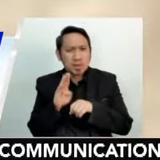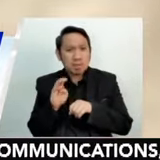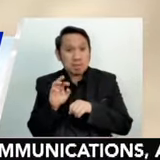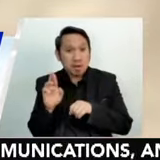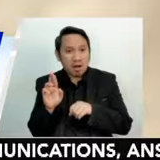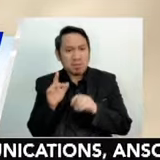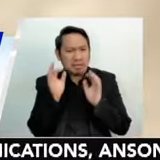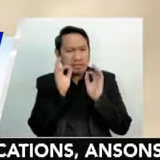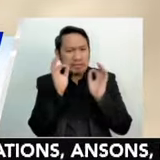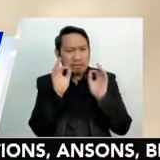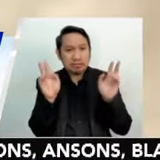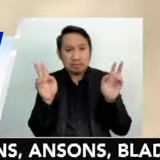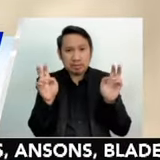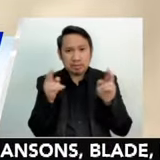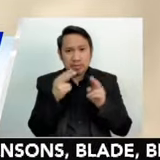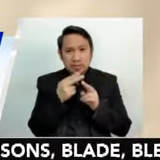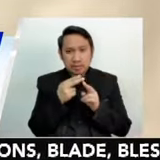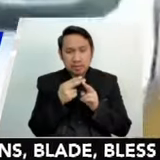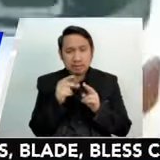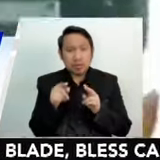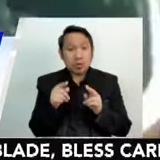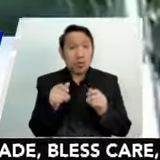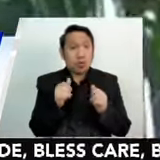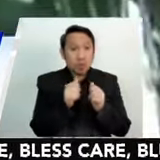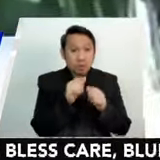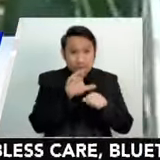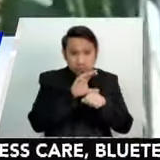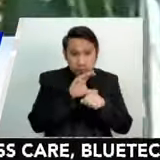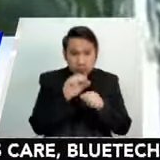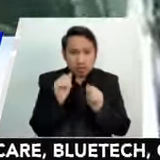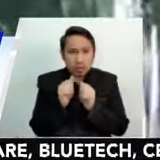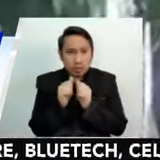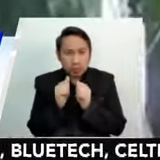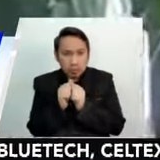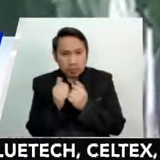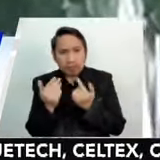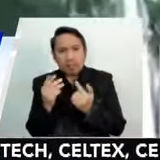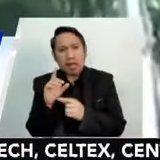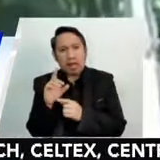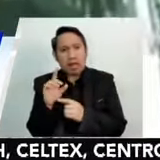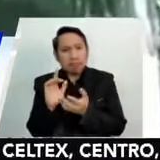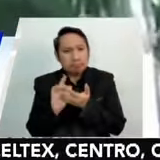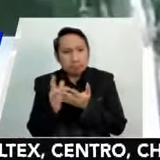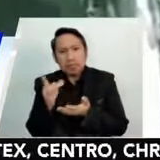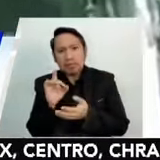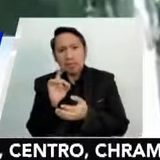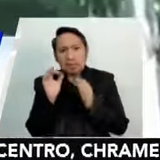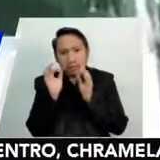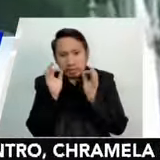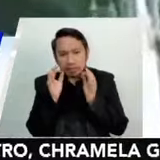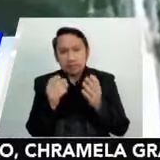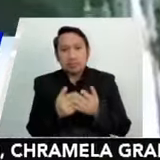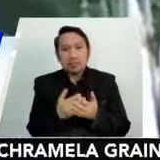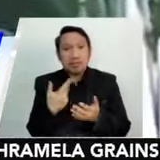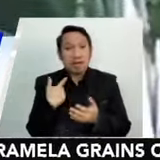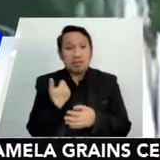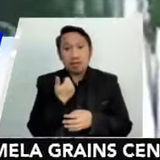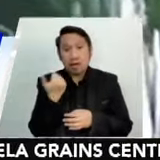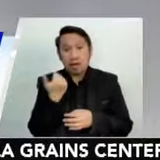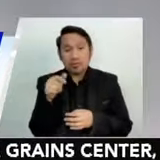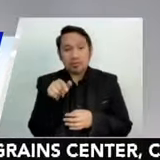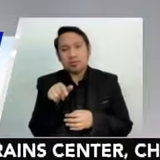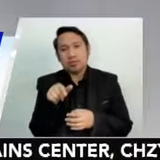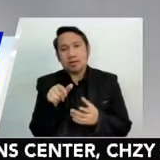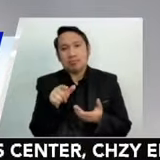yan ang tsokolateng hinaluan ng ilegal na droga. Inaresto naman sa follow-up operation ang 2 suspect na pinanggalingan umano ng